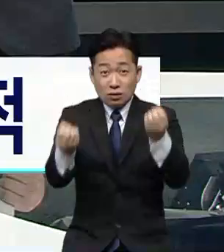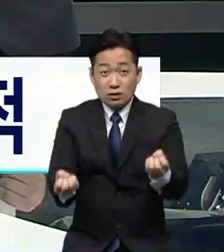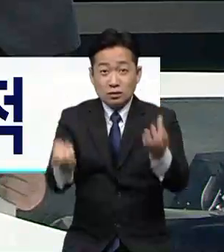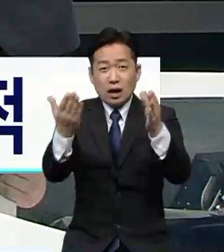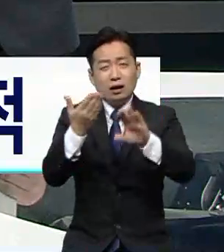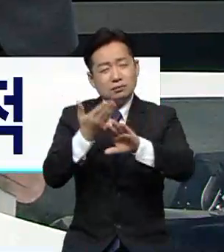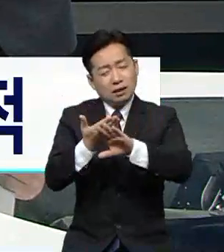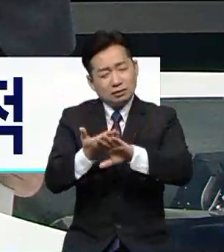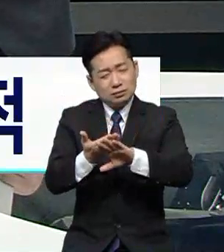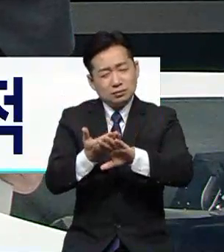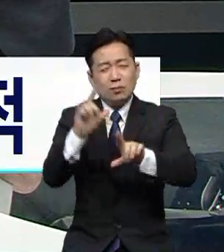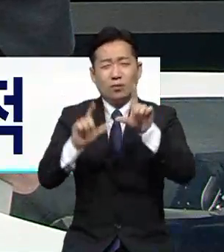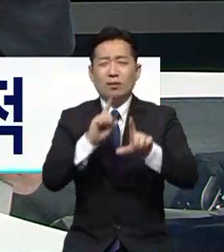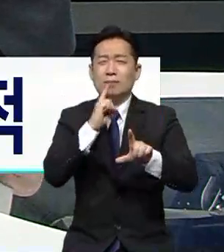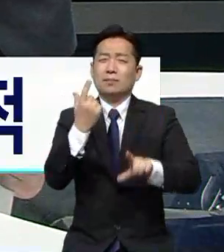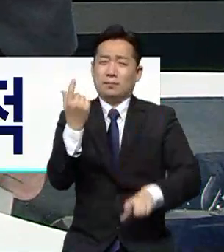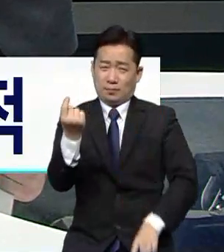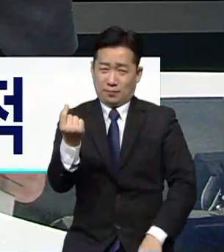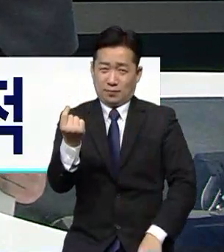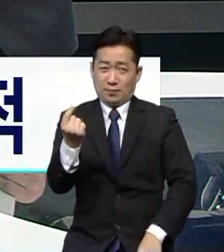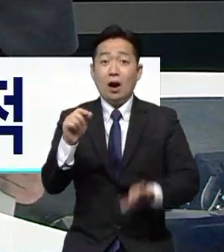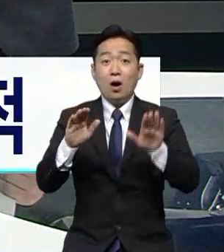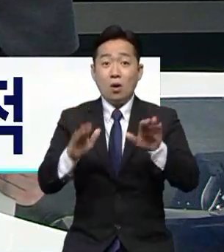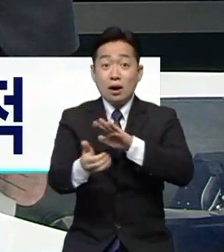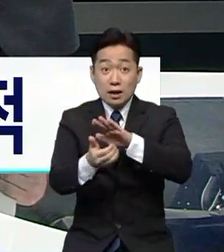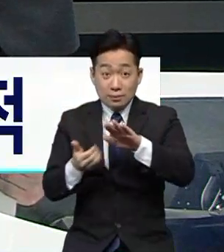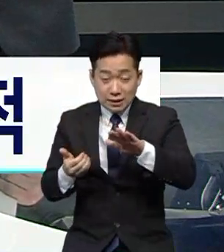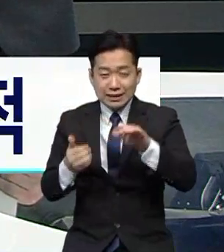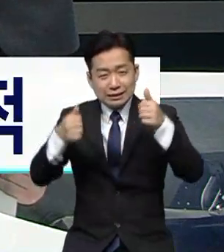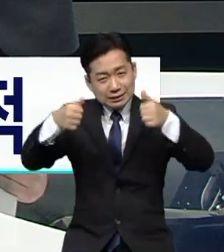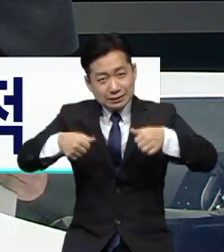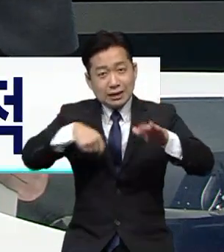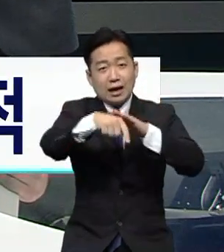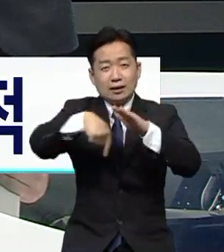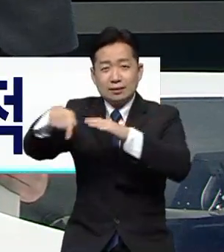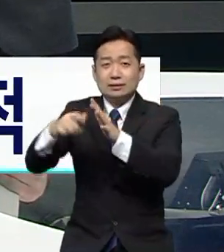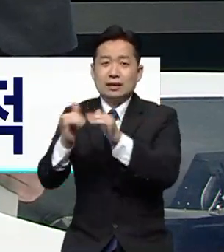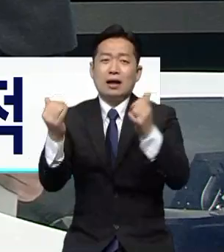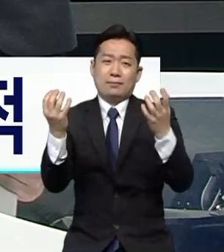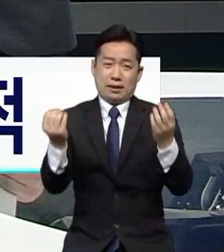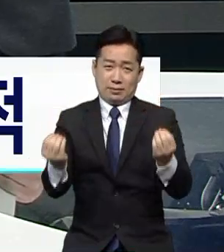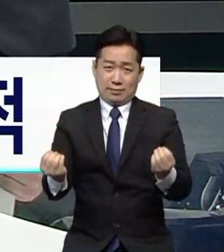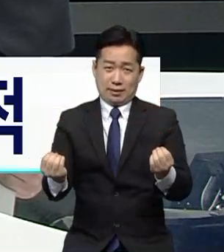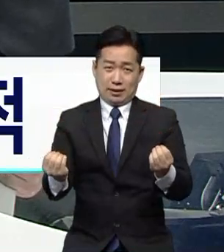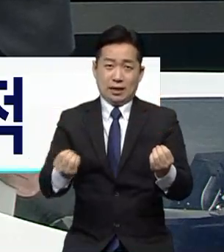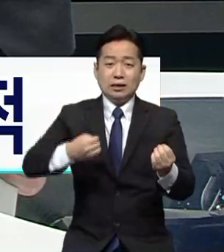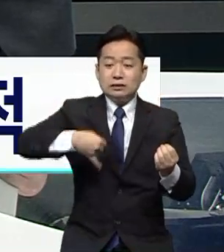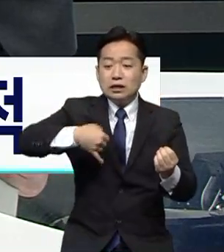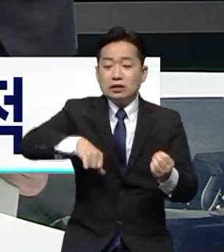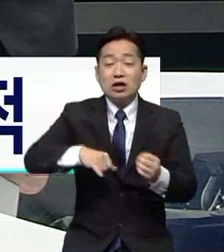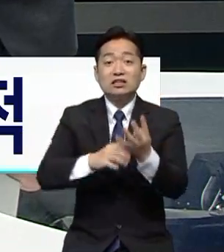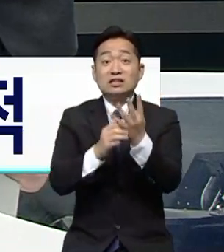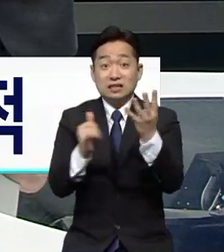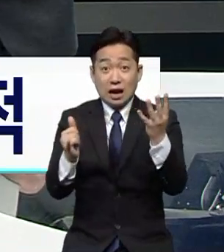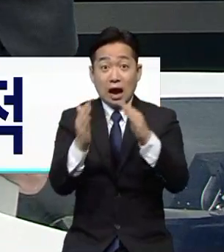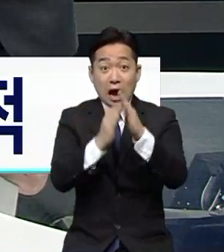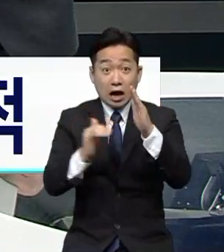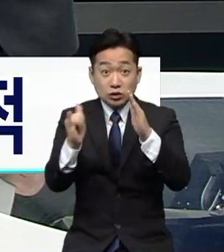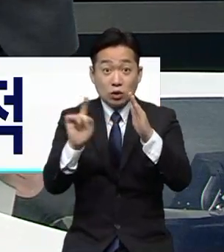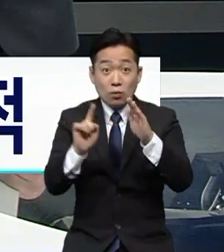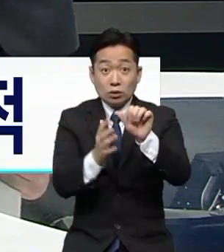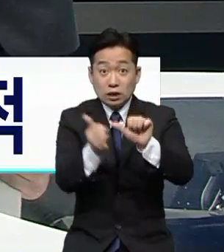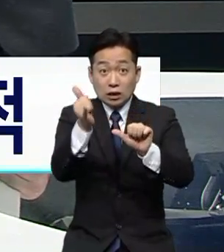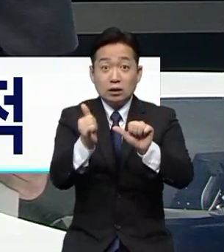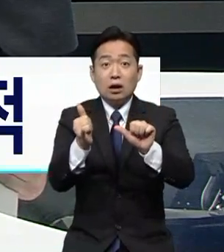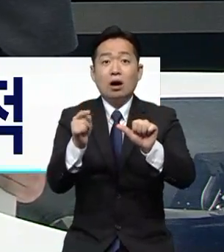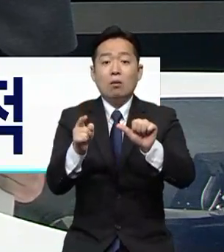때와 다를 수밖에 없겠죠. 그래서인지 오늘 미리 성묘 다녀온 분들이 많았습니다. 자녀가 내신 한 가족은